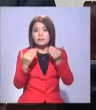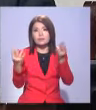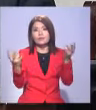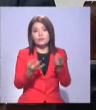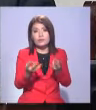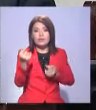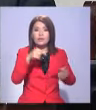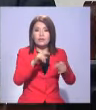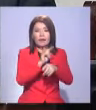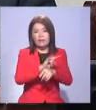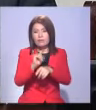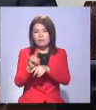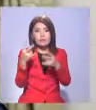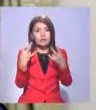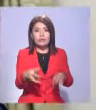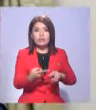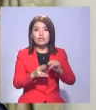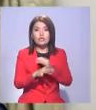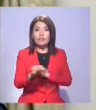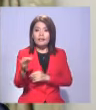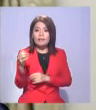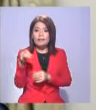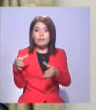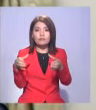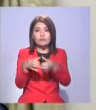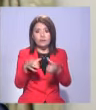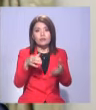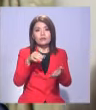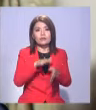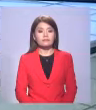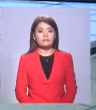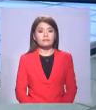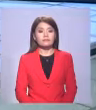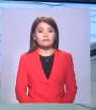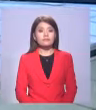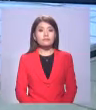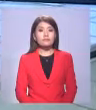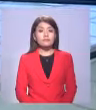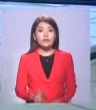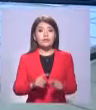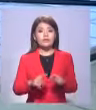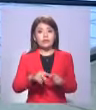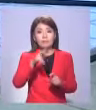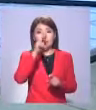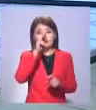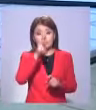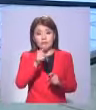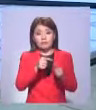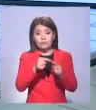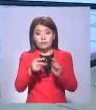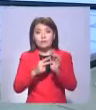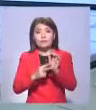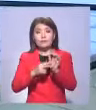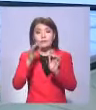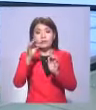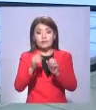Бір-бірімізді алдаудың қажеті жоқ. Бұл мәселеге Аманат партиясы атсалысады. Алдағы 3 жылда өңделген өнім үлесін